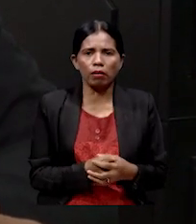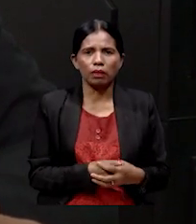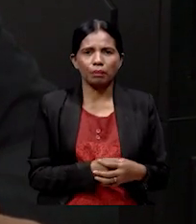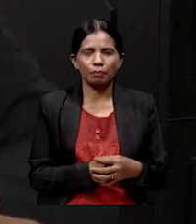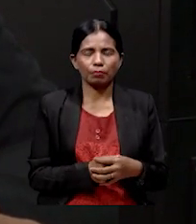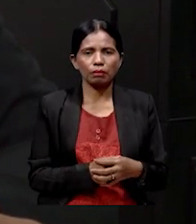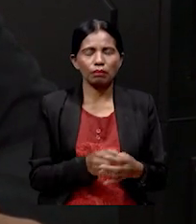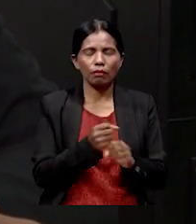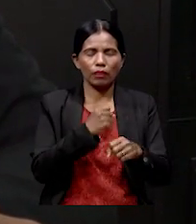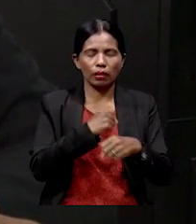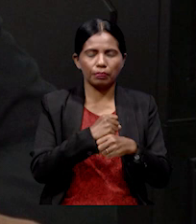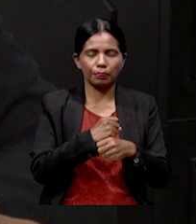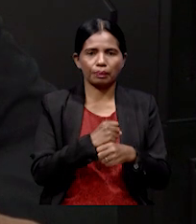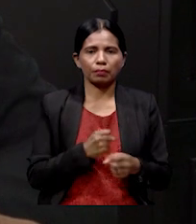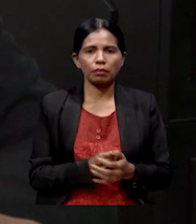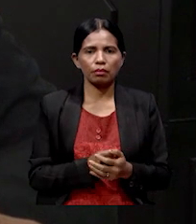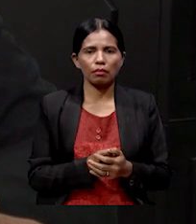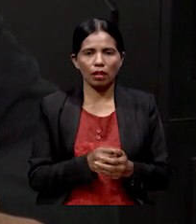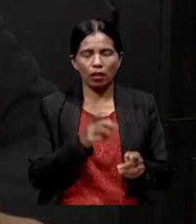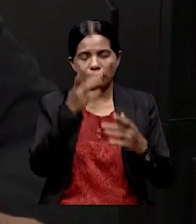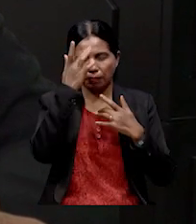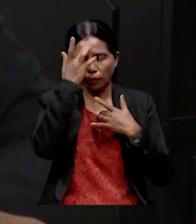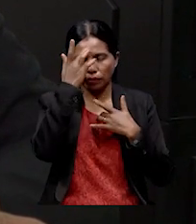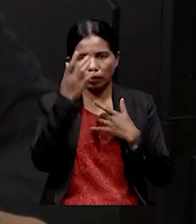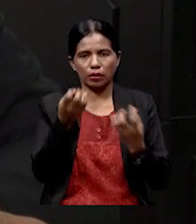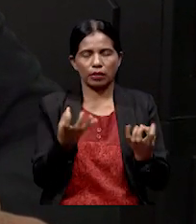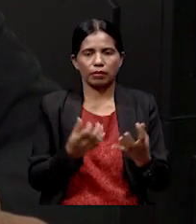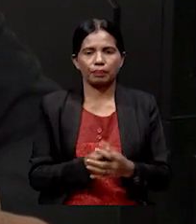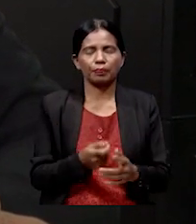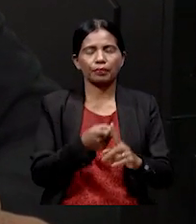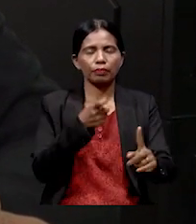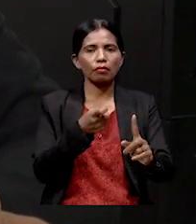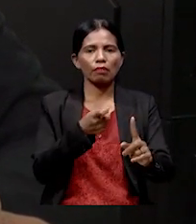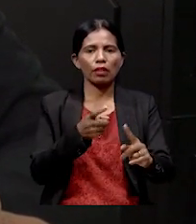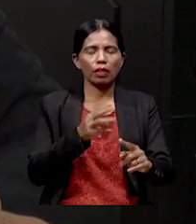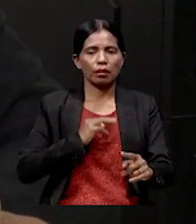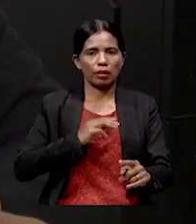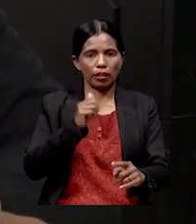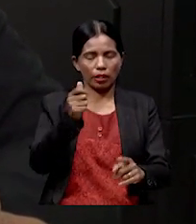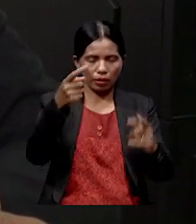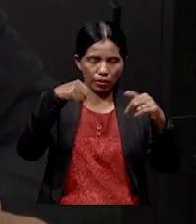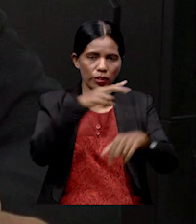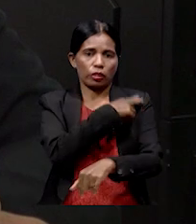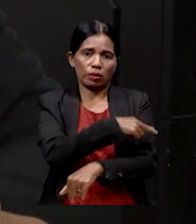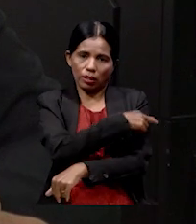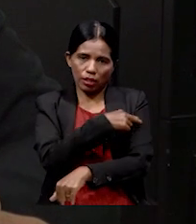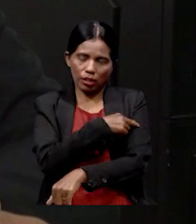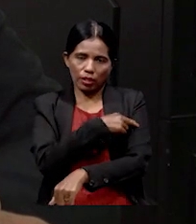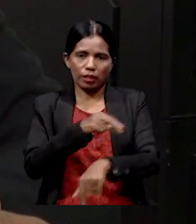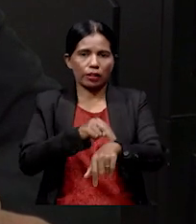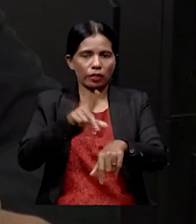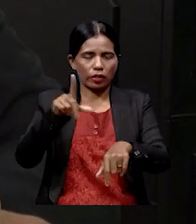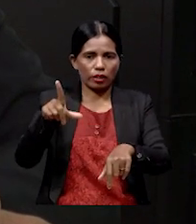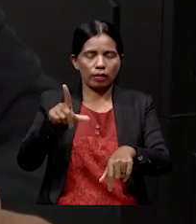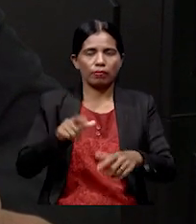tos, nebe hosi naba mai directamente mai hospital na sulu Valadares i pessoal